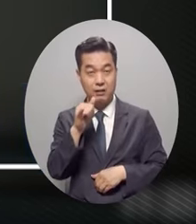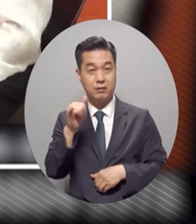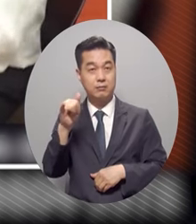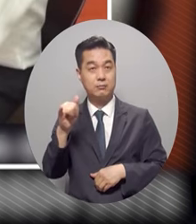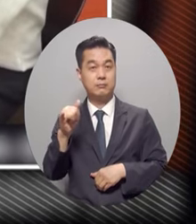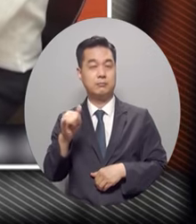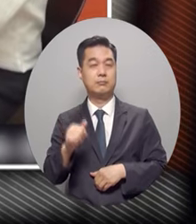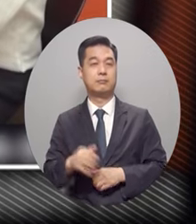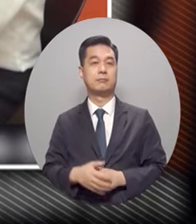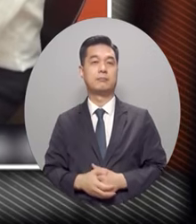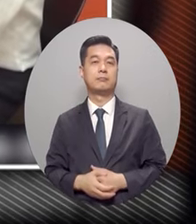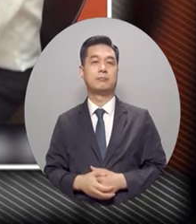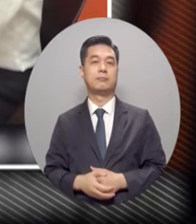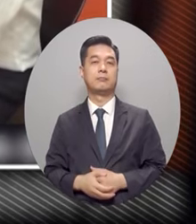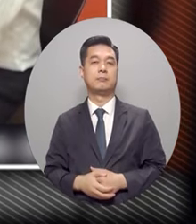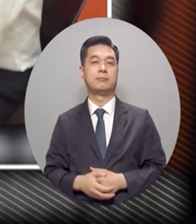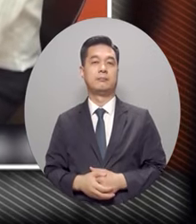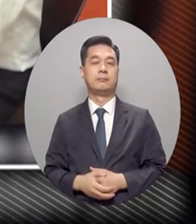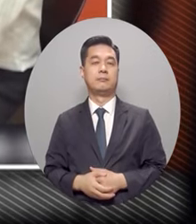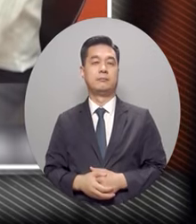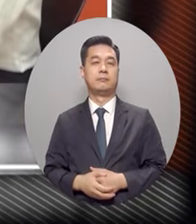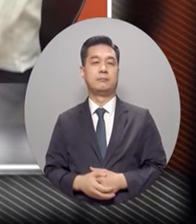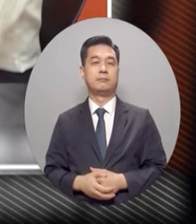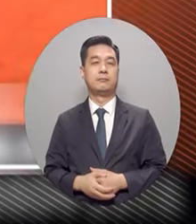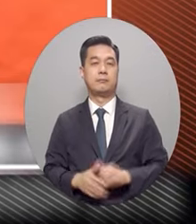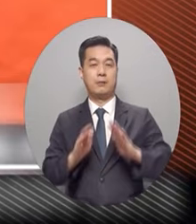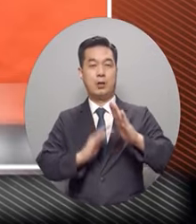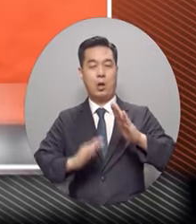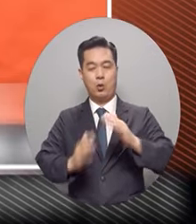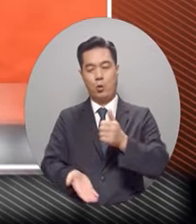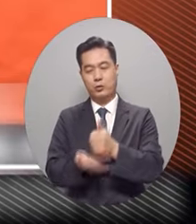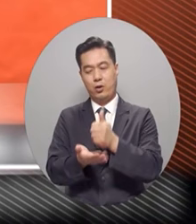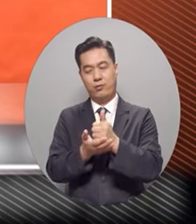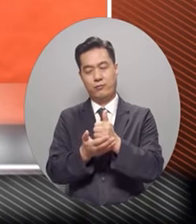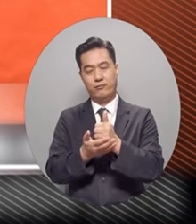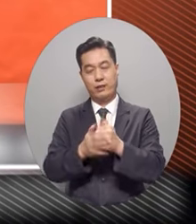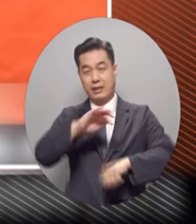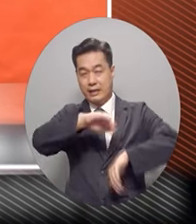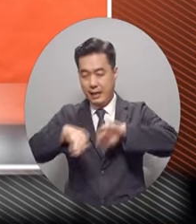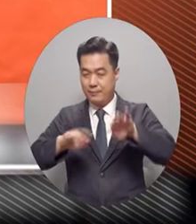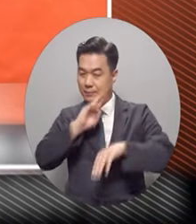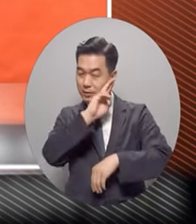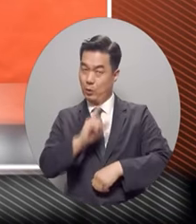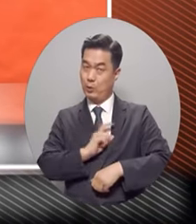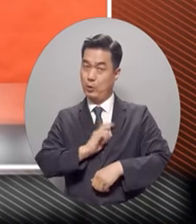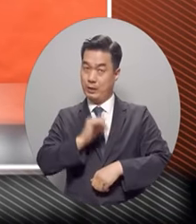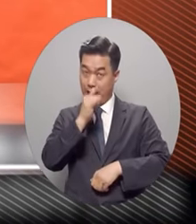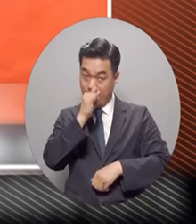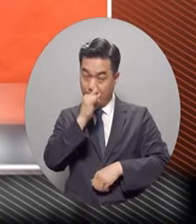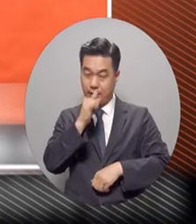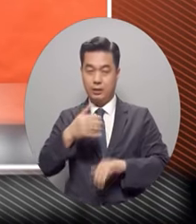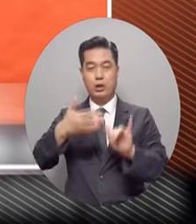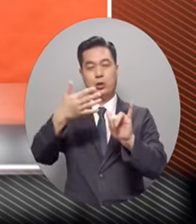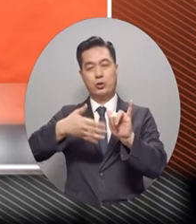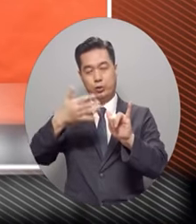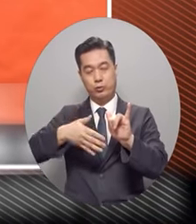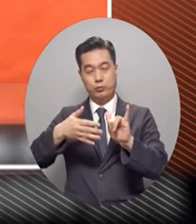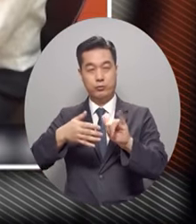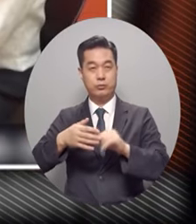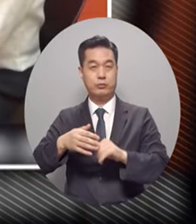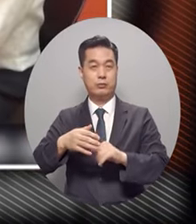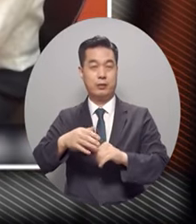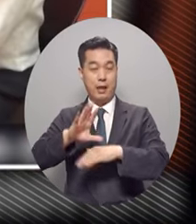있다고. 김건희 여사의 공천 개입 의혹이 불거진 당일 한 유튜브 방송에선 김 여사를 감싸며